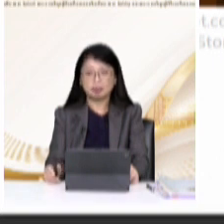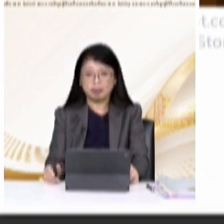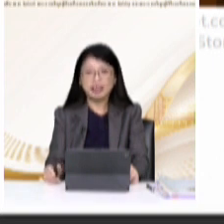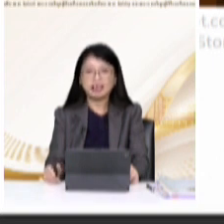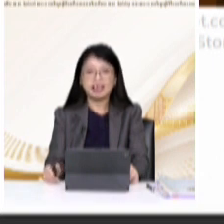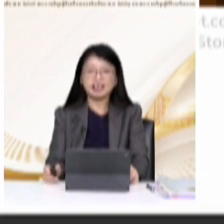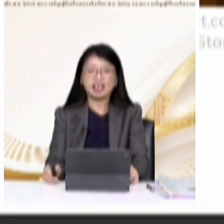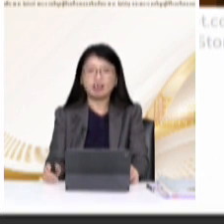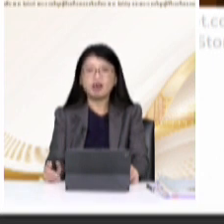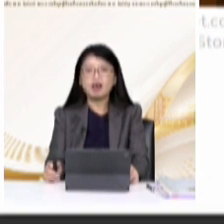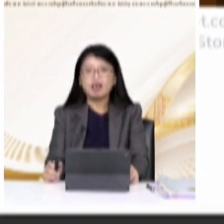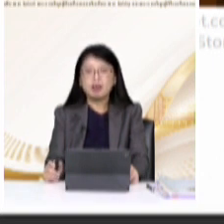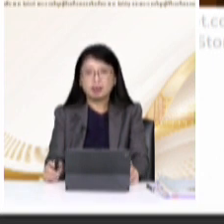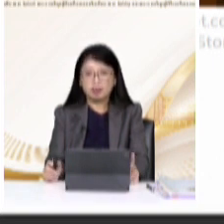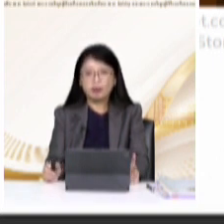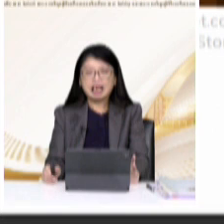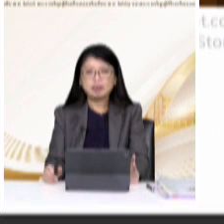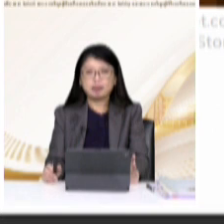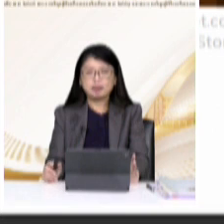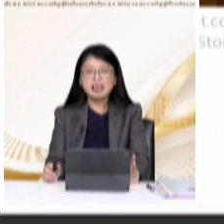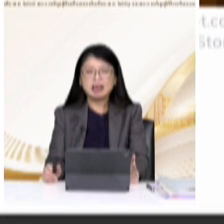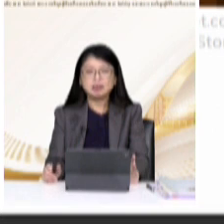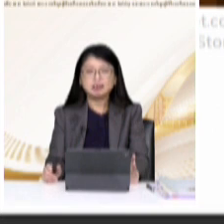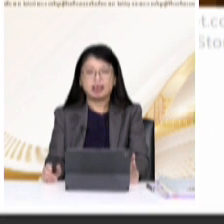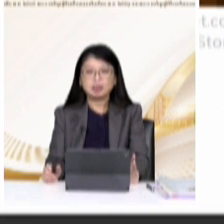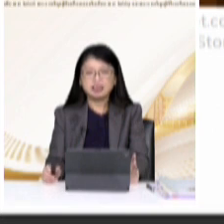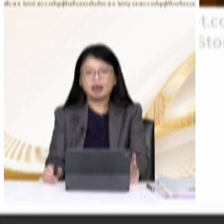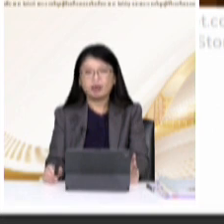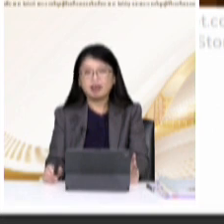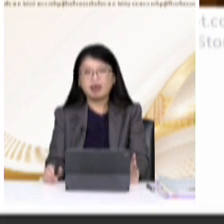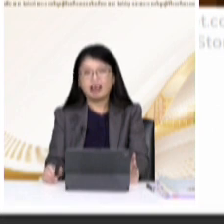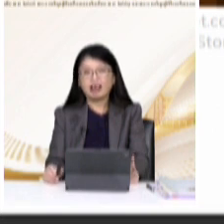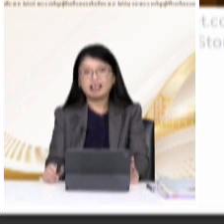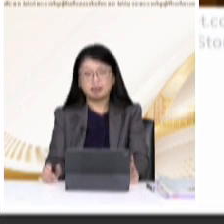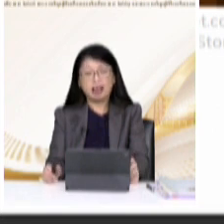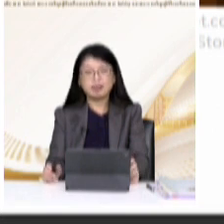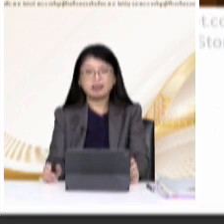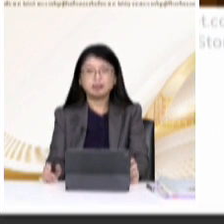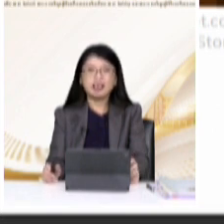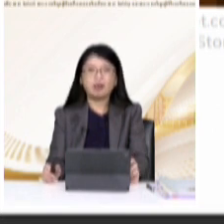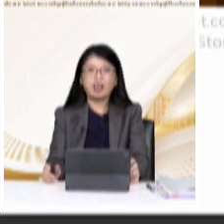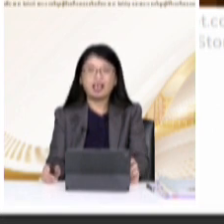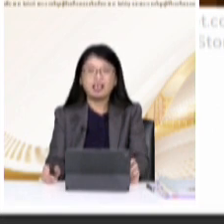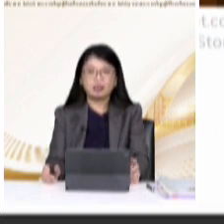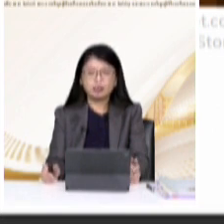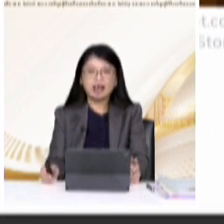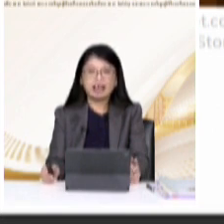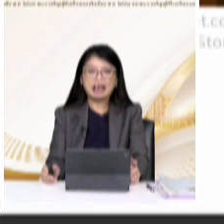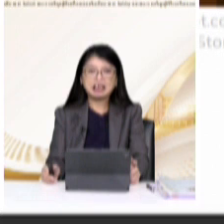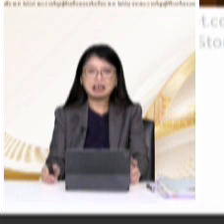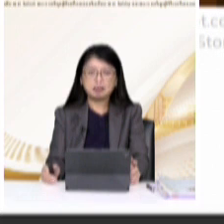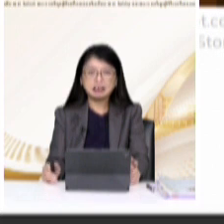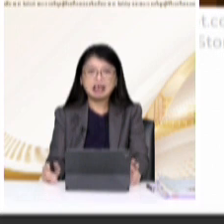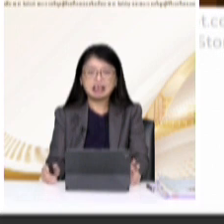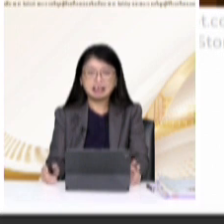7ประเภทคดีแล้วก็กระบวนการปรับเป็นวินัยเมื่อเช้าเราก็ได้ฟังหลักการสำคัญมาแล้วใช่ไหมคะว่าเราต้องการ